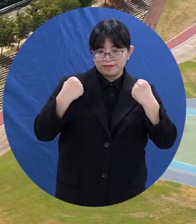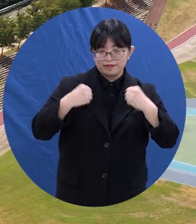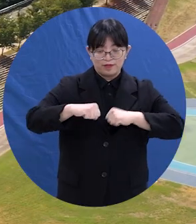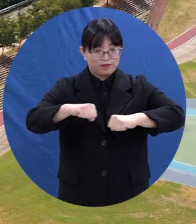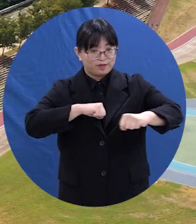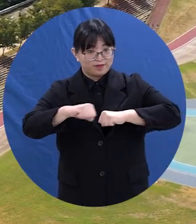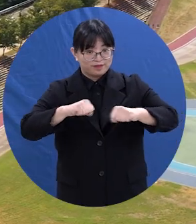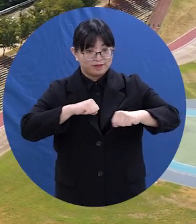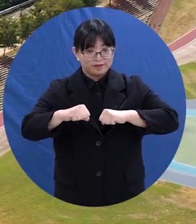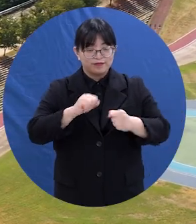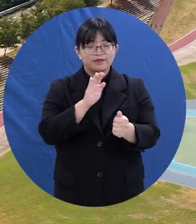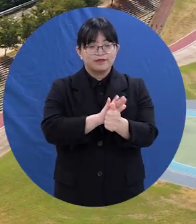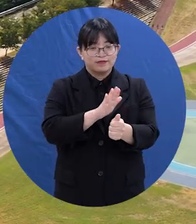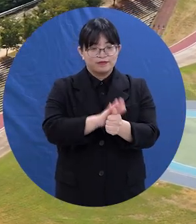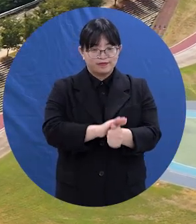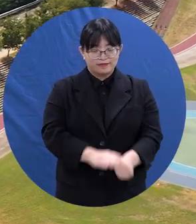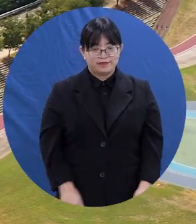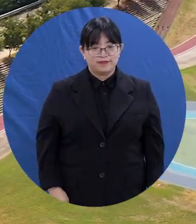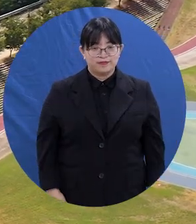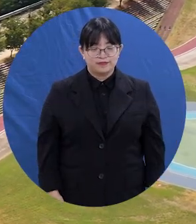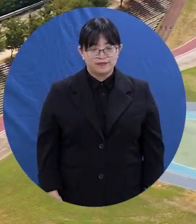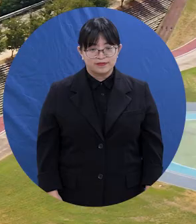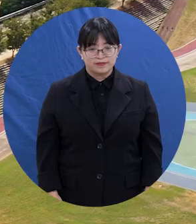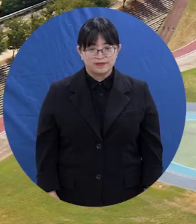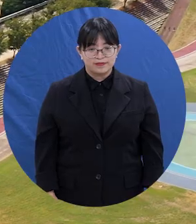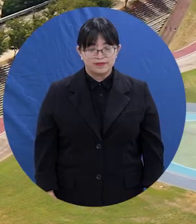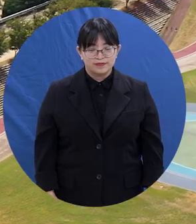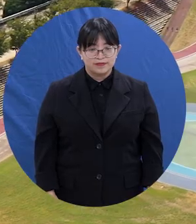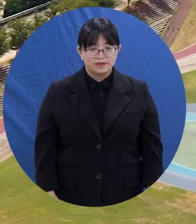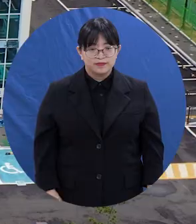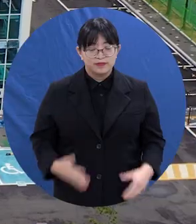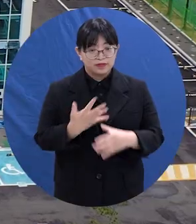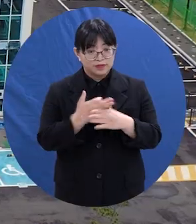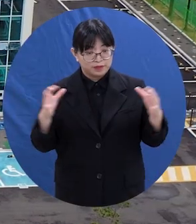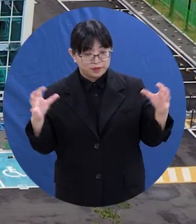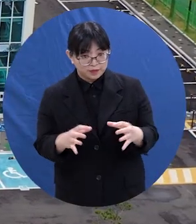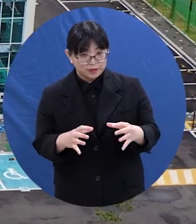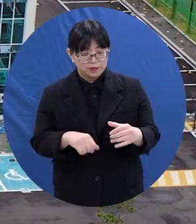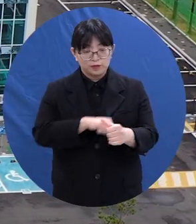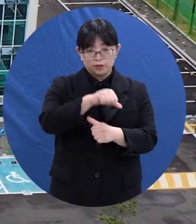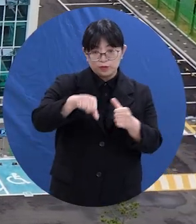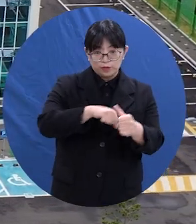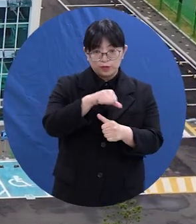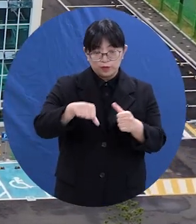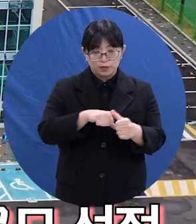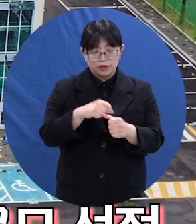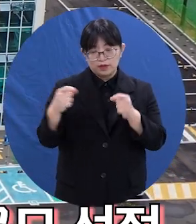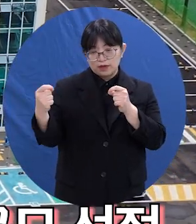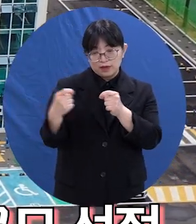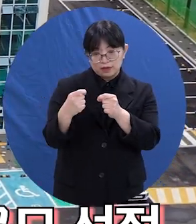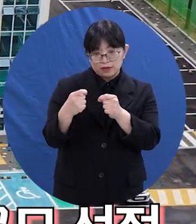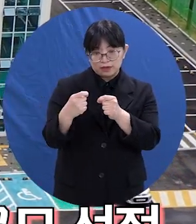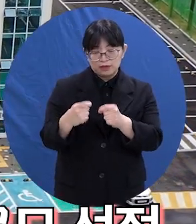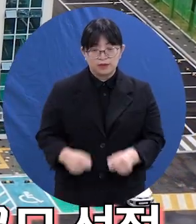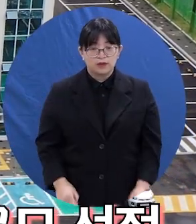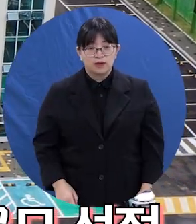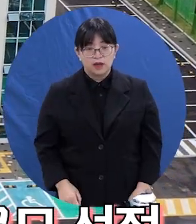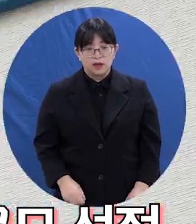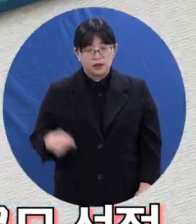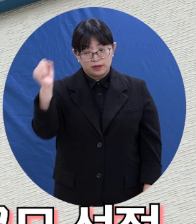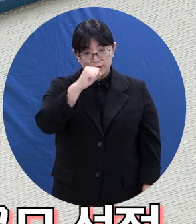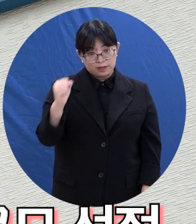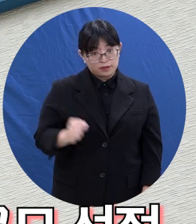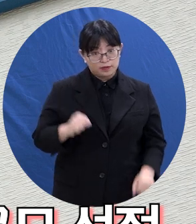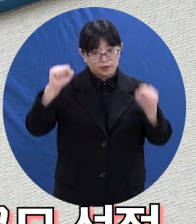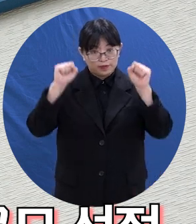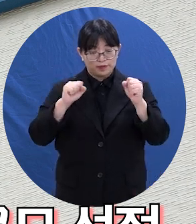양산대로 849 양산 종합운동장 내에 위치하고 있는 쌍벽루 국민체육센터는 2019년